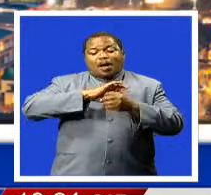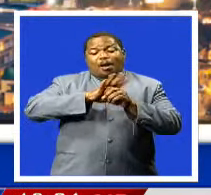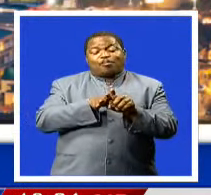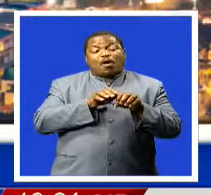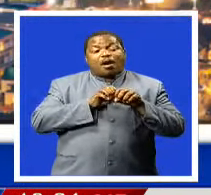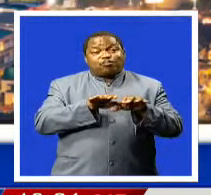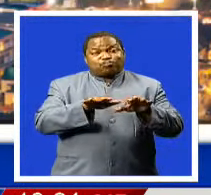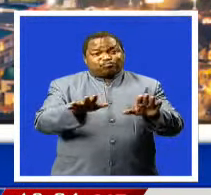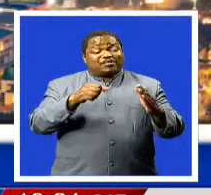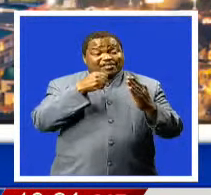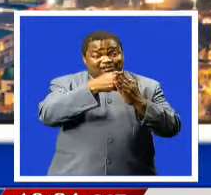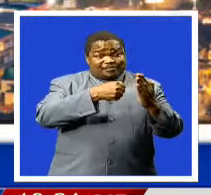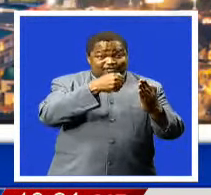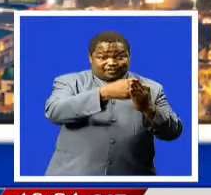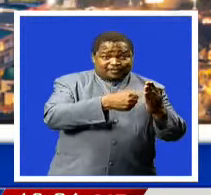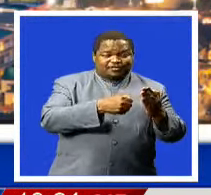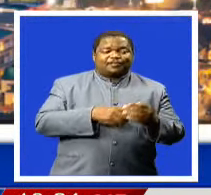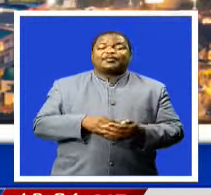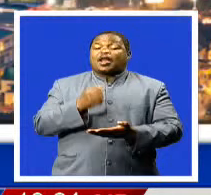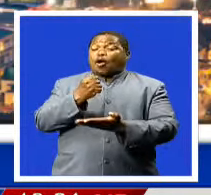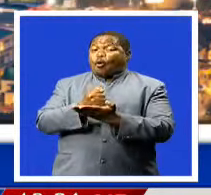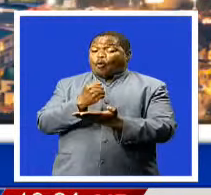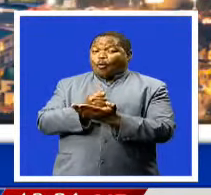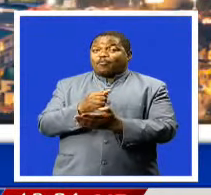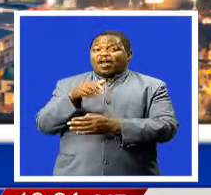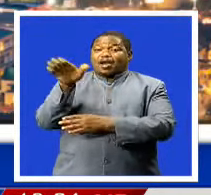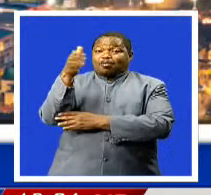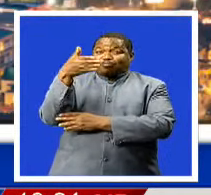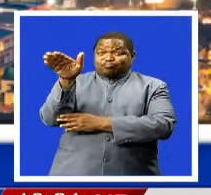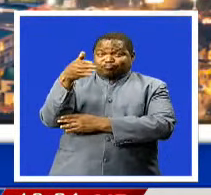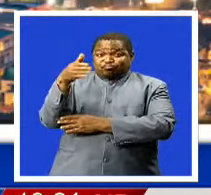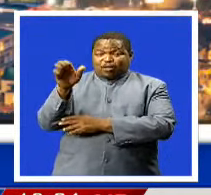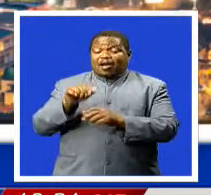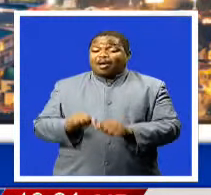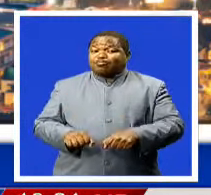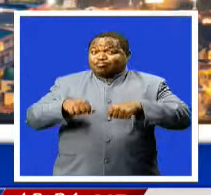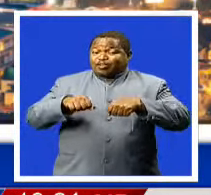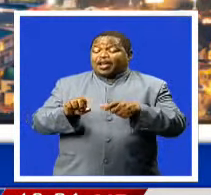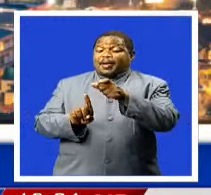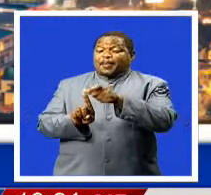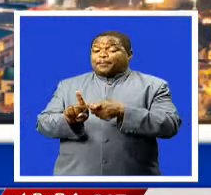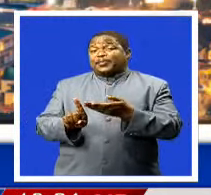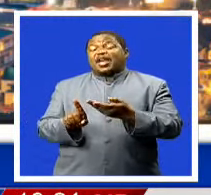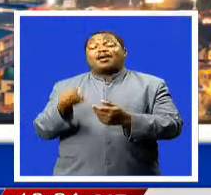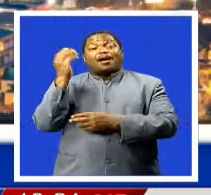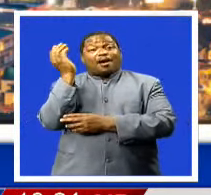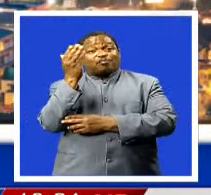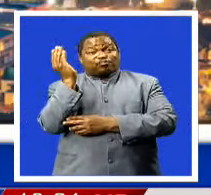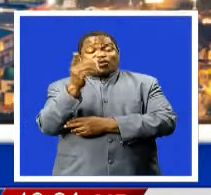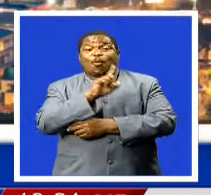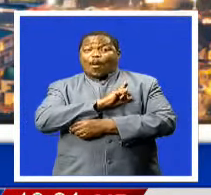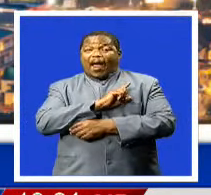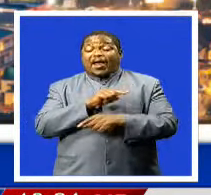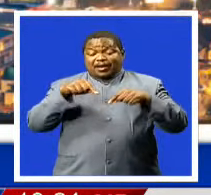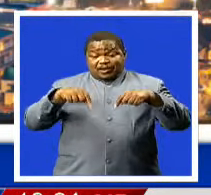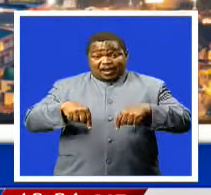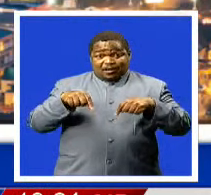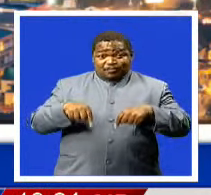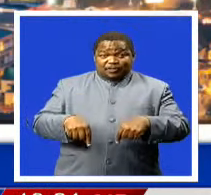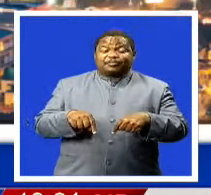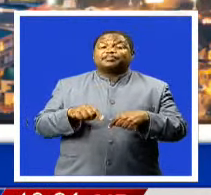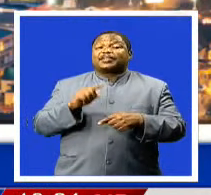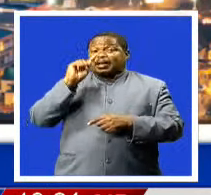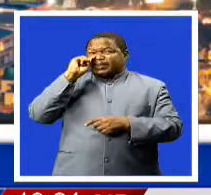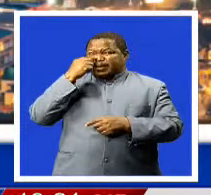ngulongcusele live leNdiya kuleli Randa Vankataraman ngesikhathi lehhovisi lakhe likubhala ilanga lenkululeko